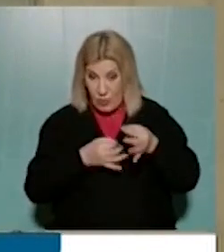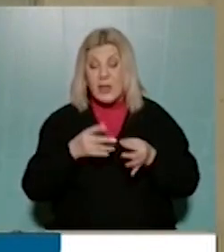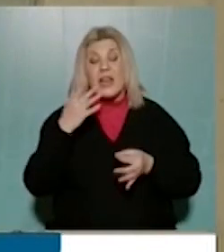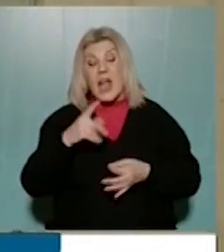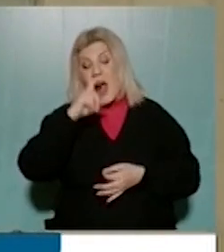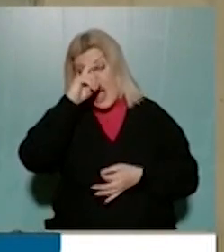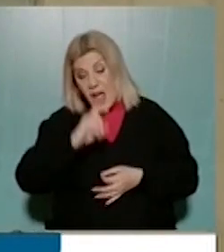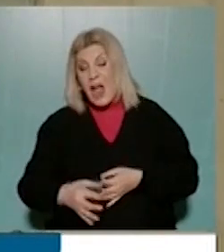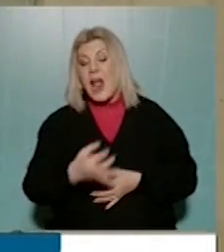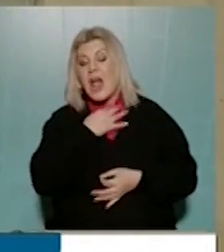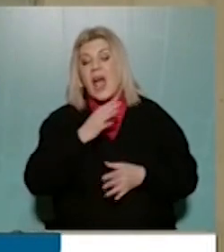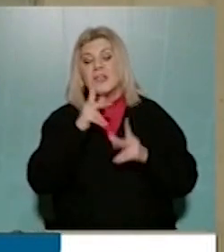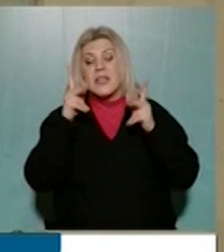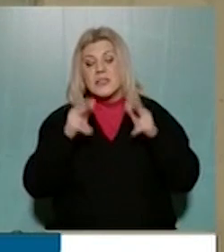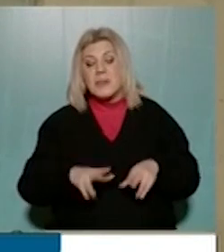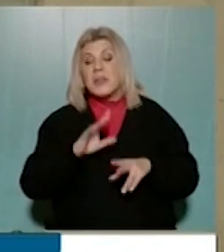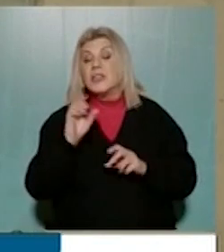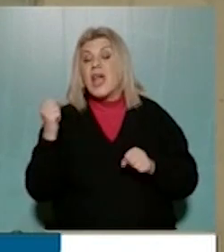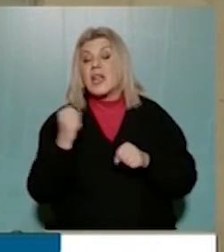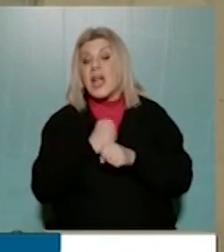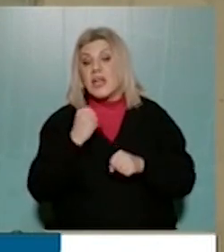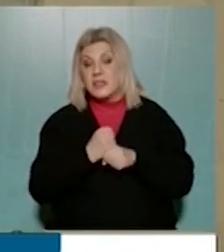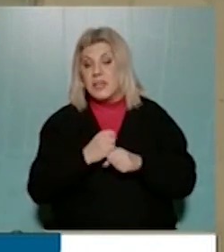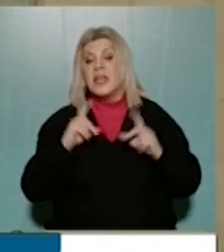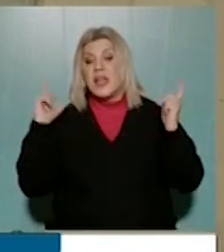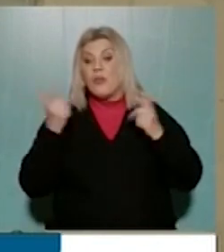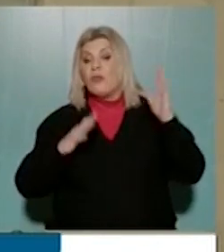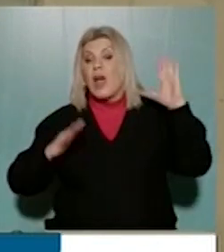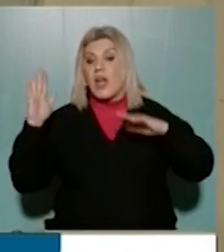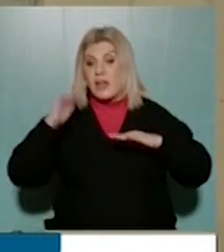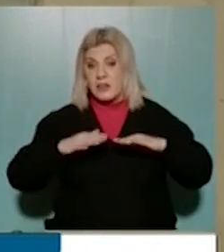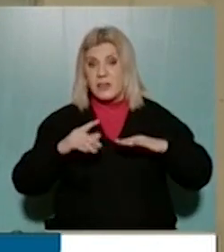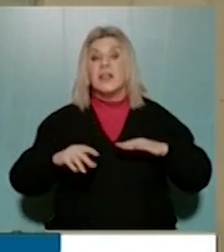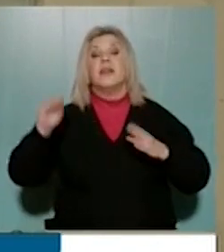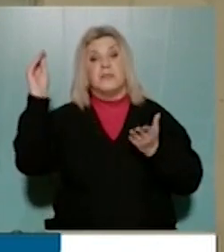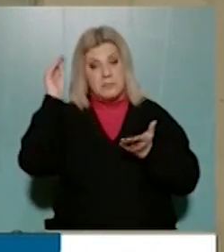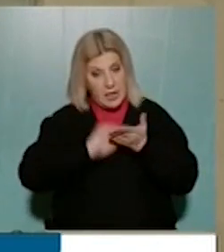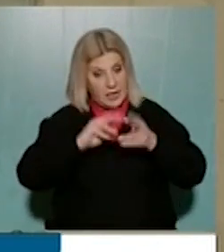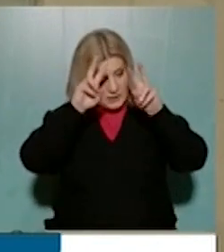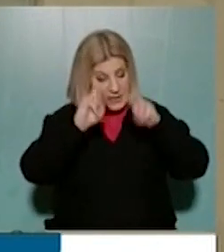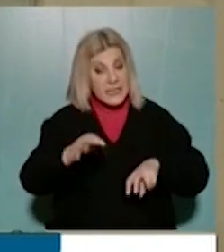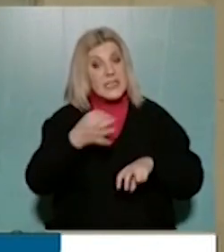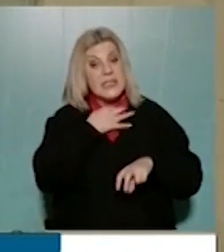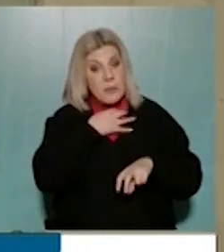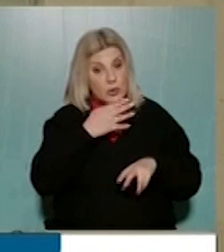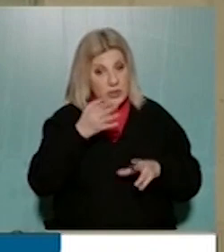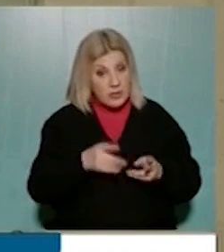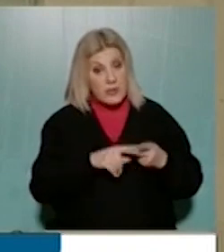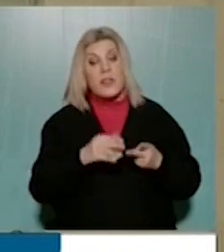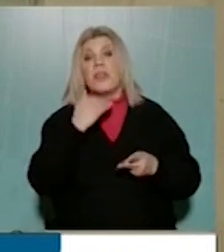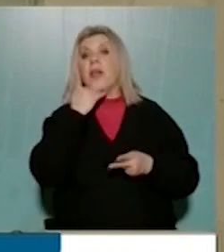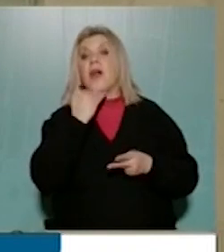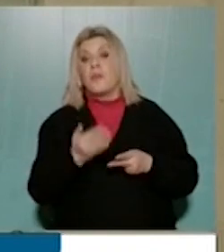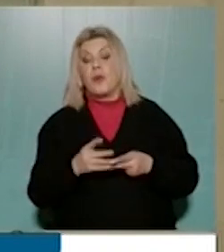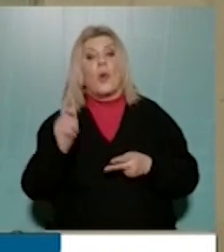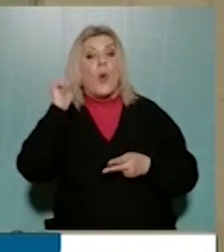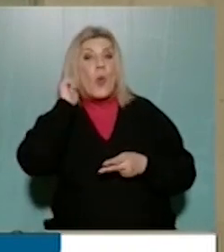αναγκαίο να σταματήσει άμεσα όποια εργασία είναι σε εξέλιξη για το flyover να να επανεξεταστεί η χρησιμότητά του δεν μπορούμε